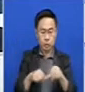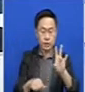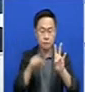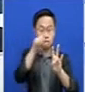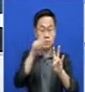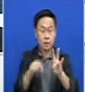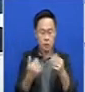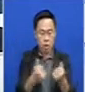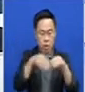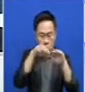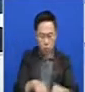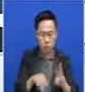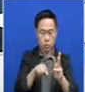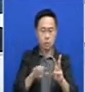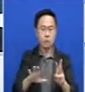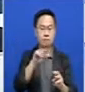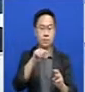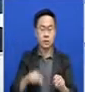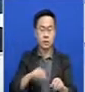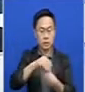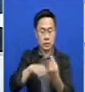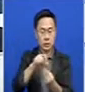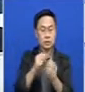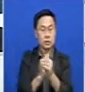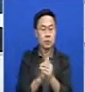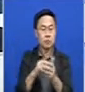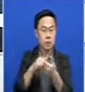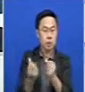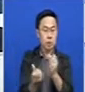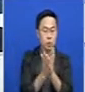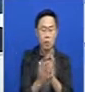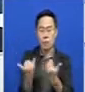7% แน่นอนนะครับว่าหากเศรษฐกิจจีนชะลอตัวย่อมส่งผลกระทบต่อประเทศอื่นๆด้วยนะครับ